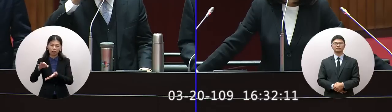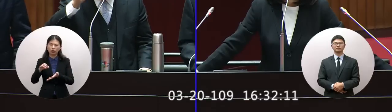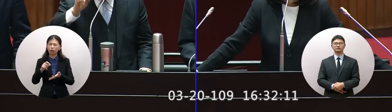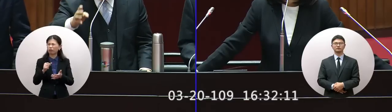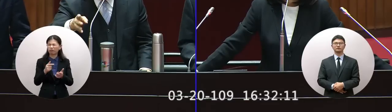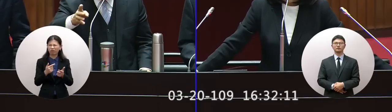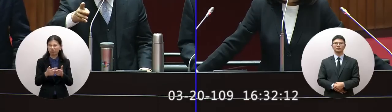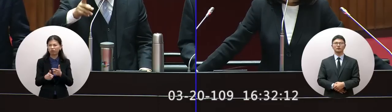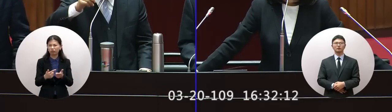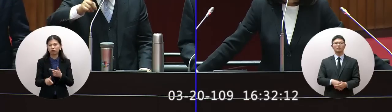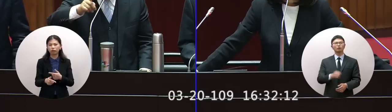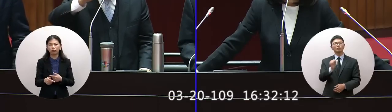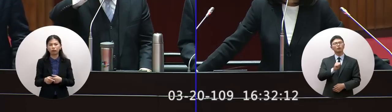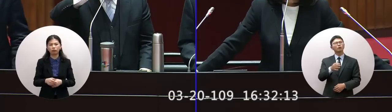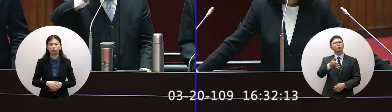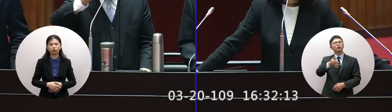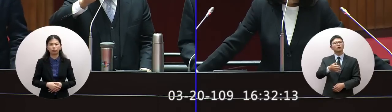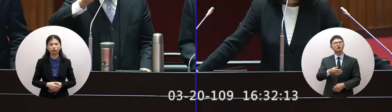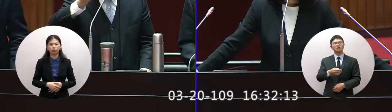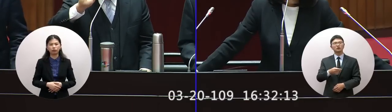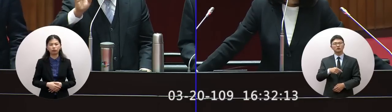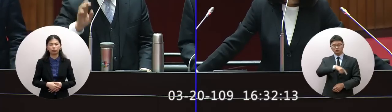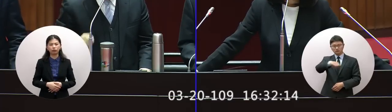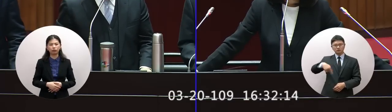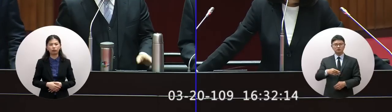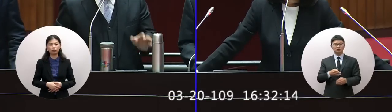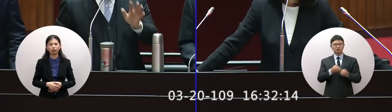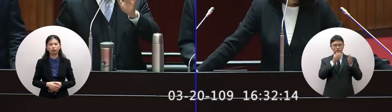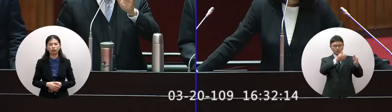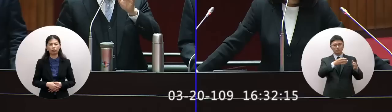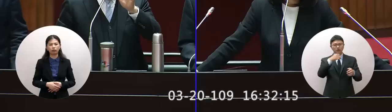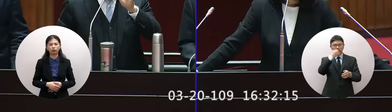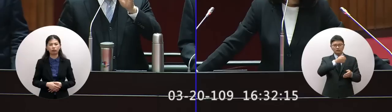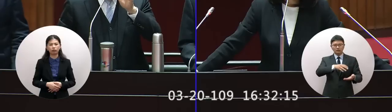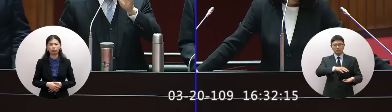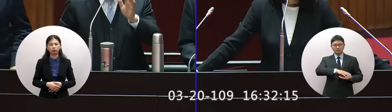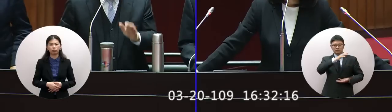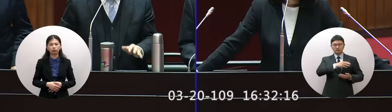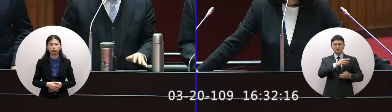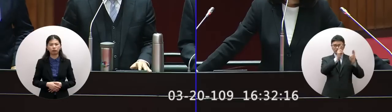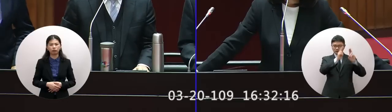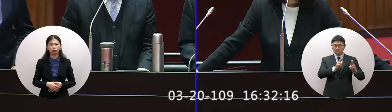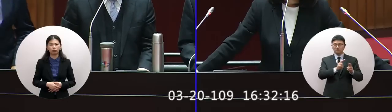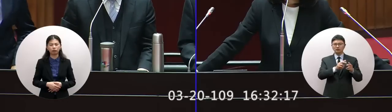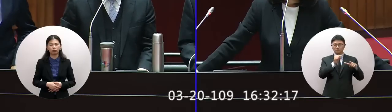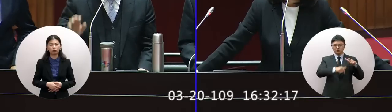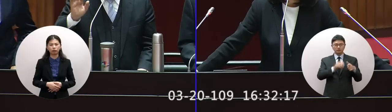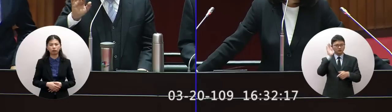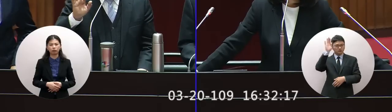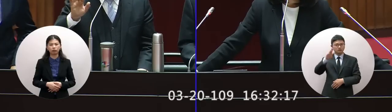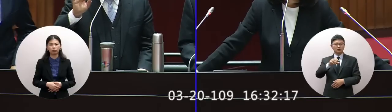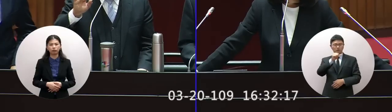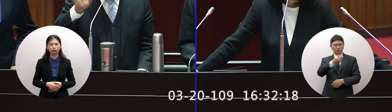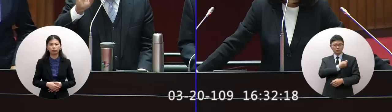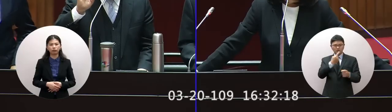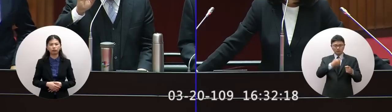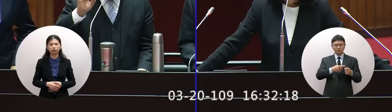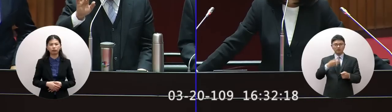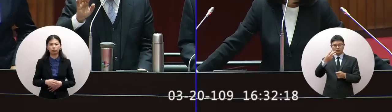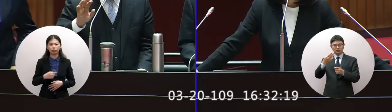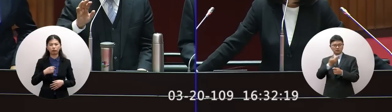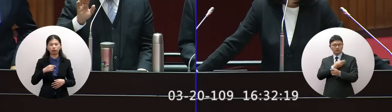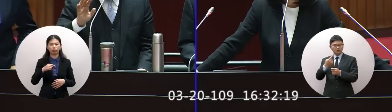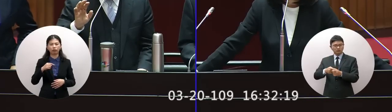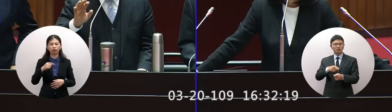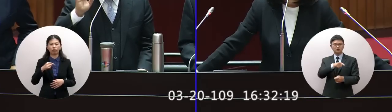为什么不 所下的立场。 这些不也是对了台积电的未来5奈米跟3奈米一厂要砍掉台糖吗？